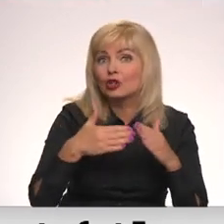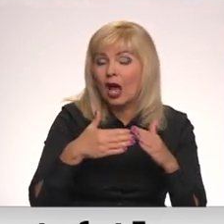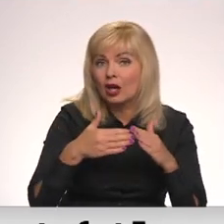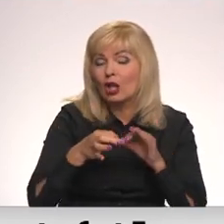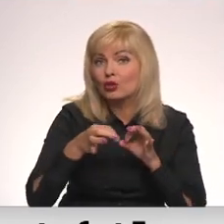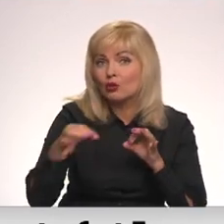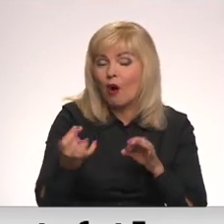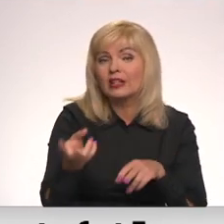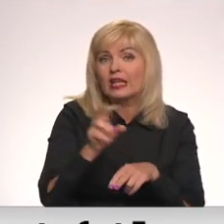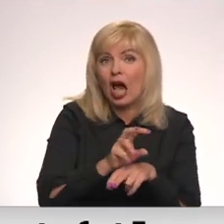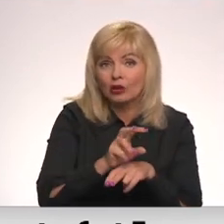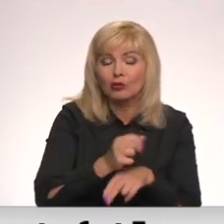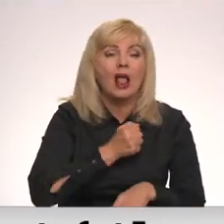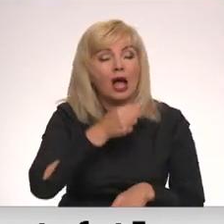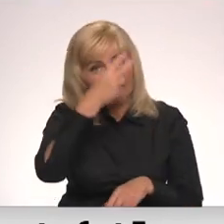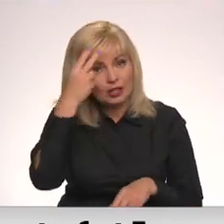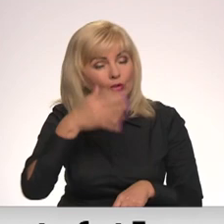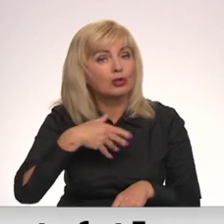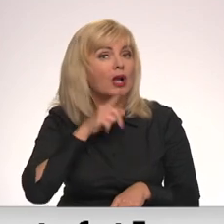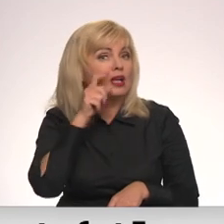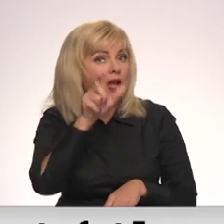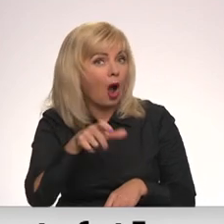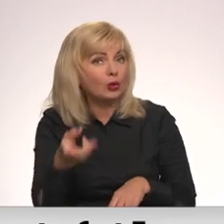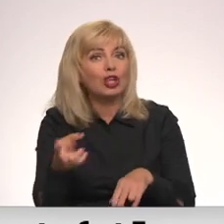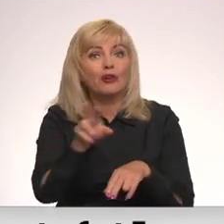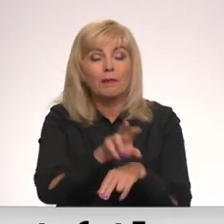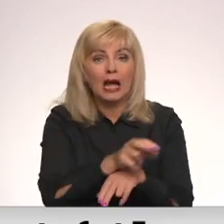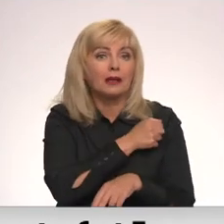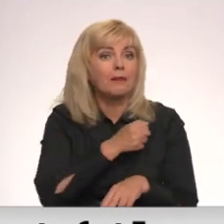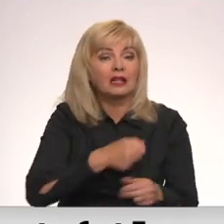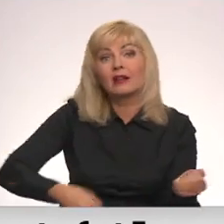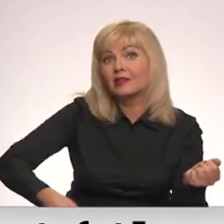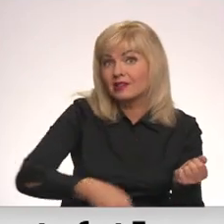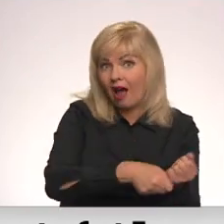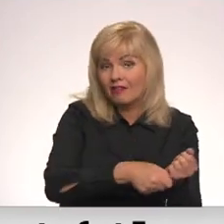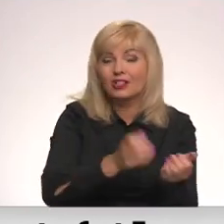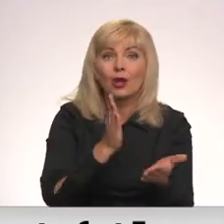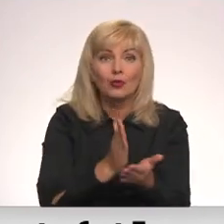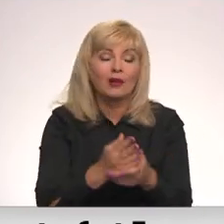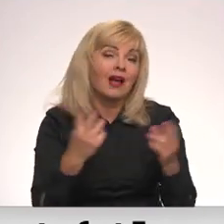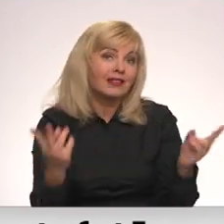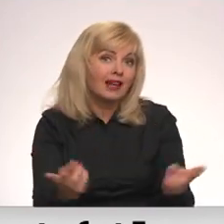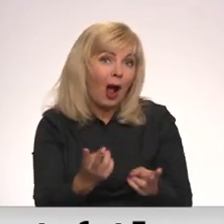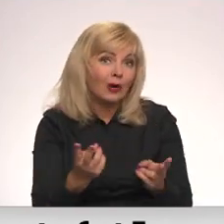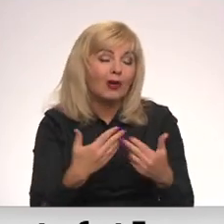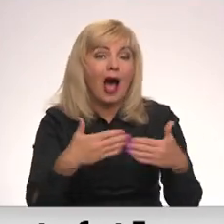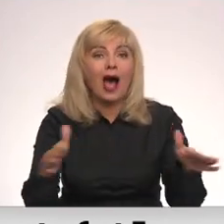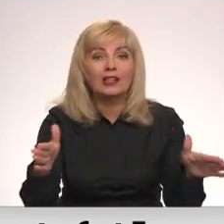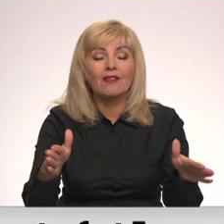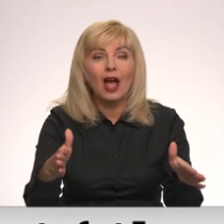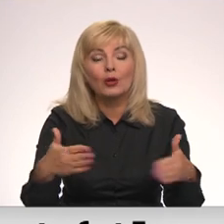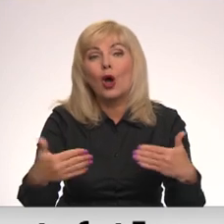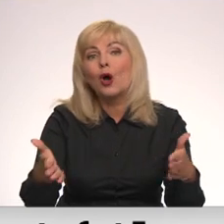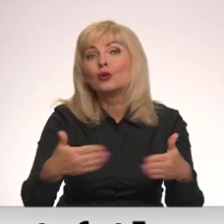ieradušies Latgales vidusskolu jaunieši, lai piedalītos militārajās stafetēs. Tās notika jau tradicionālo atvērto durvju dienu